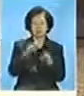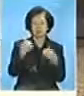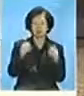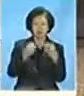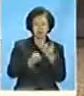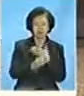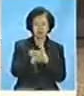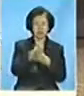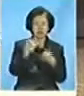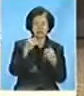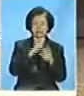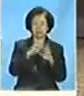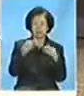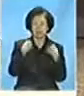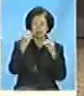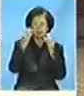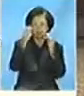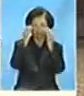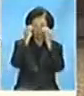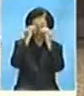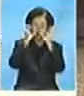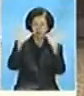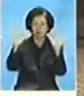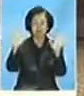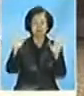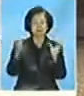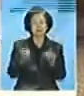สบการณ์เหล่านี้มาก่อน